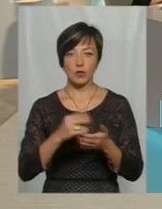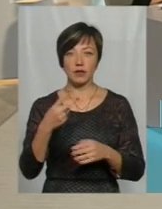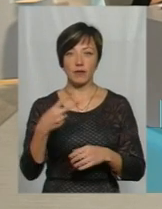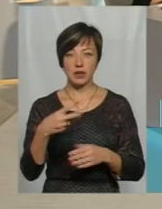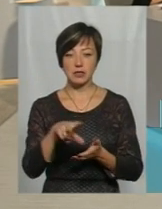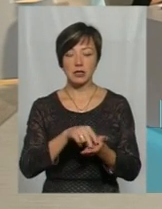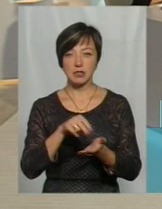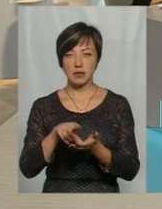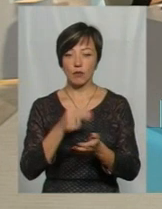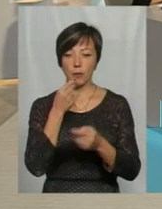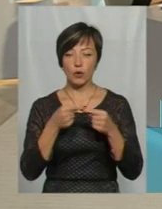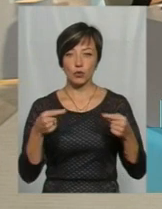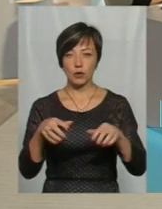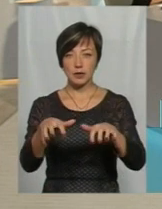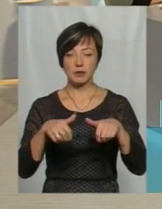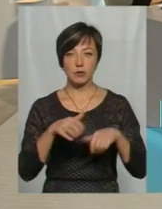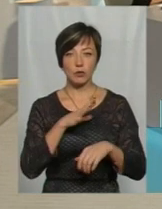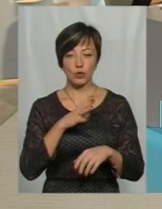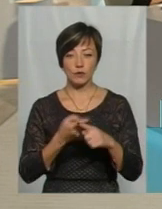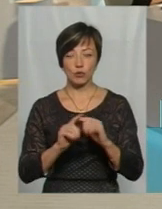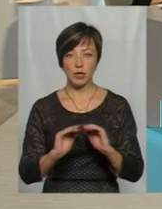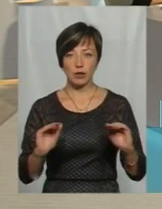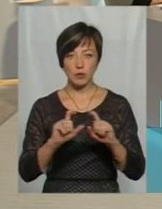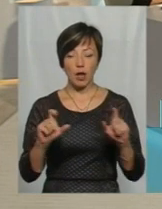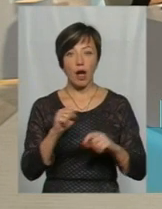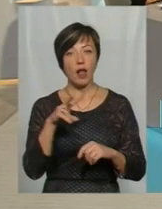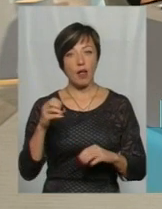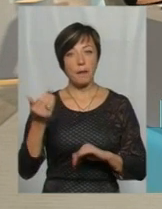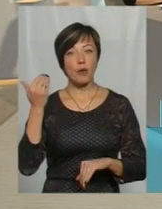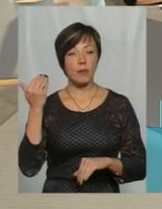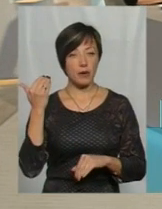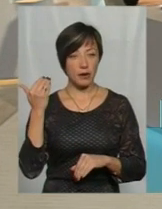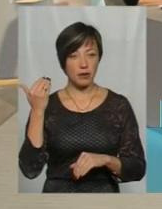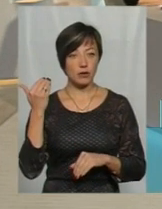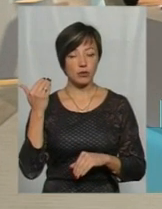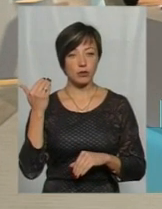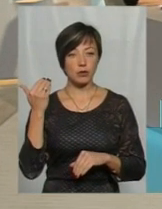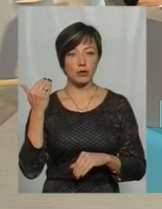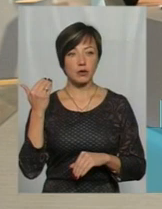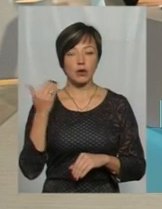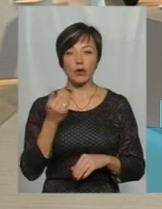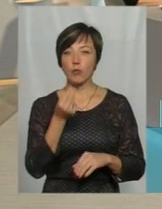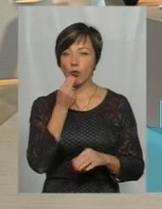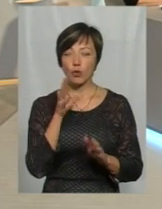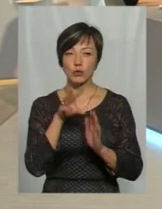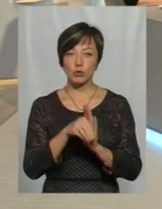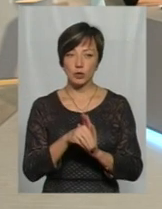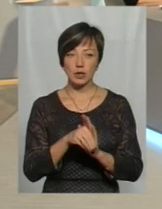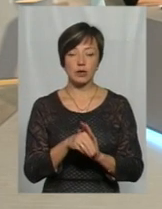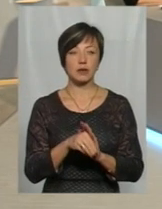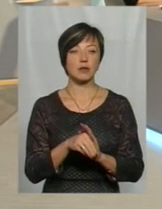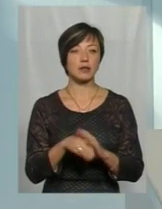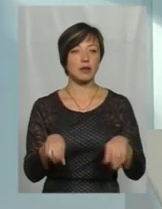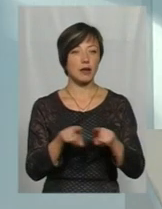20 зразків продуктів було відібрано. Але попередньо в продуктах, такі